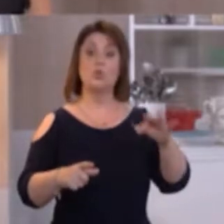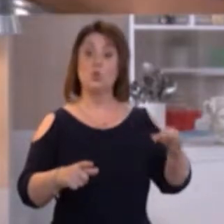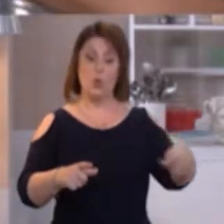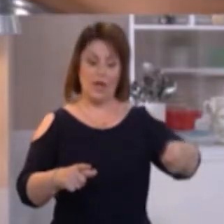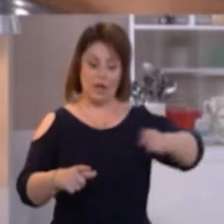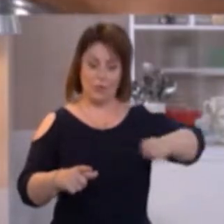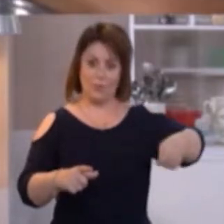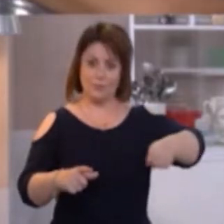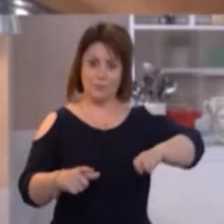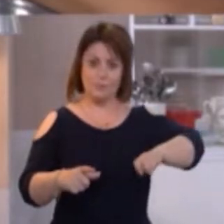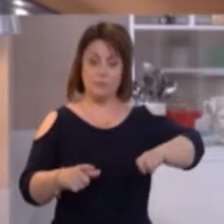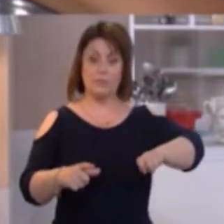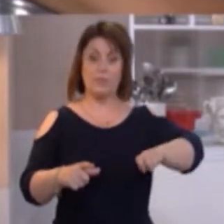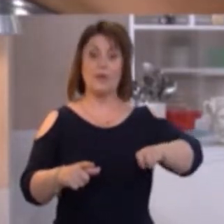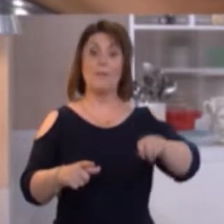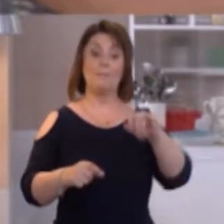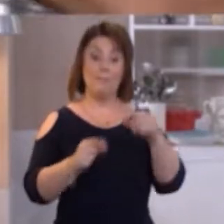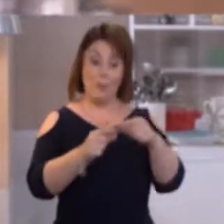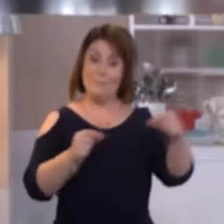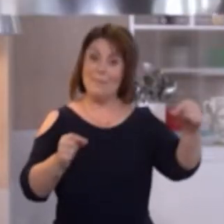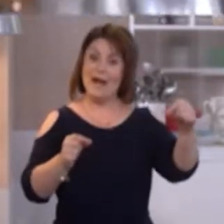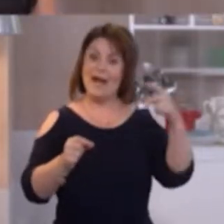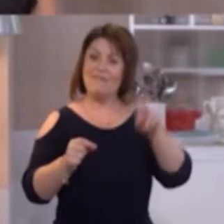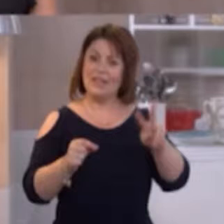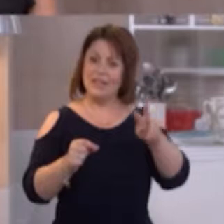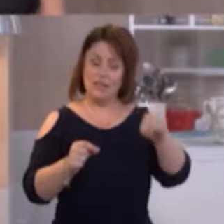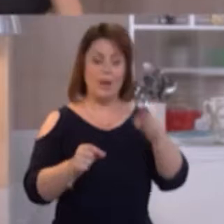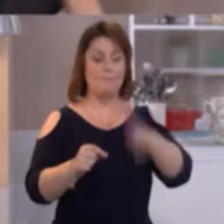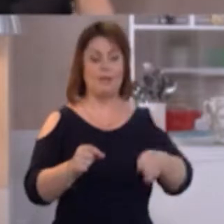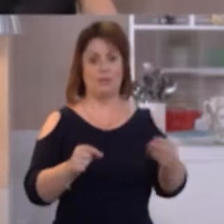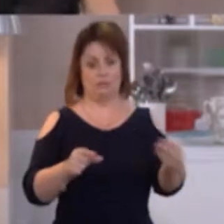via, e mettiamo mezza bacca di vaniglia.